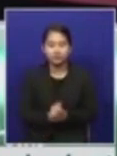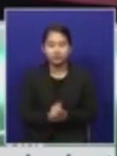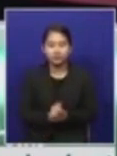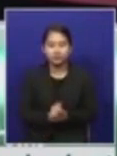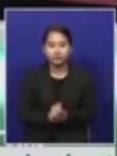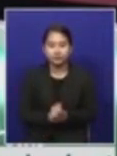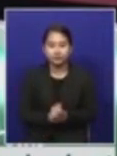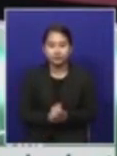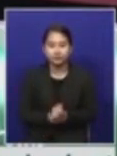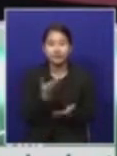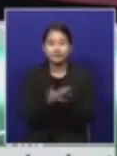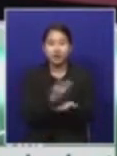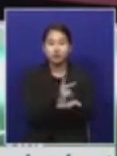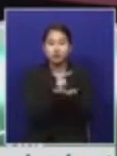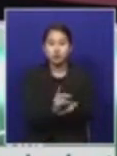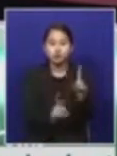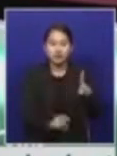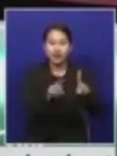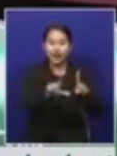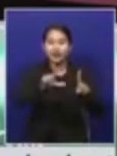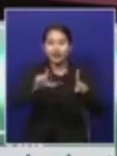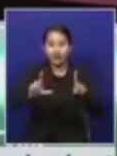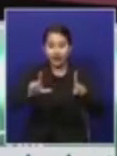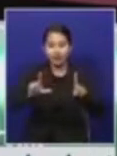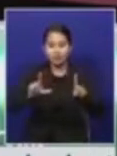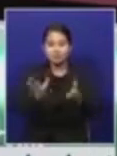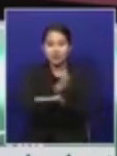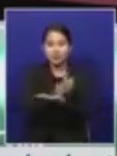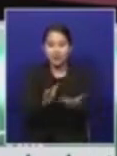อีก 1ล้านเนี่ยมีด้วยกัน 3